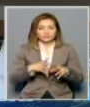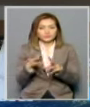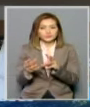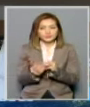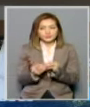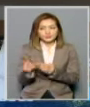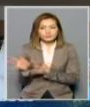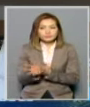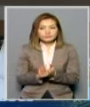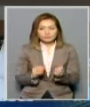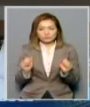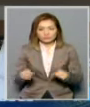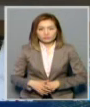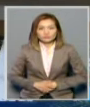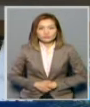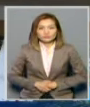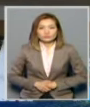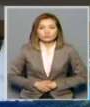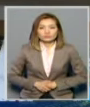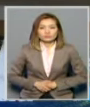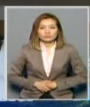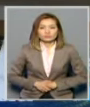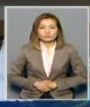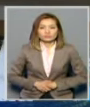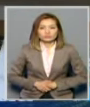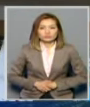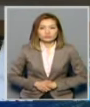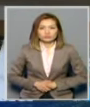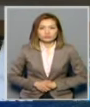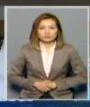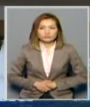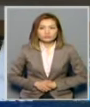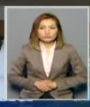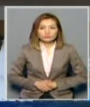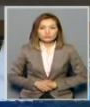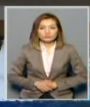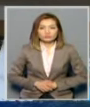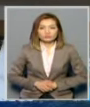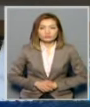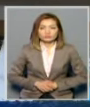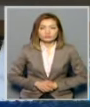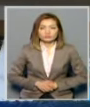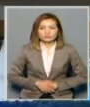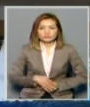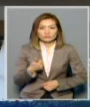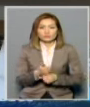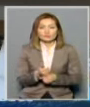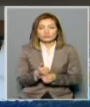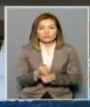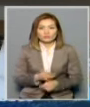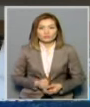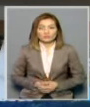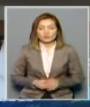барлығына көпшілігі дерлік мыңдаған шәкіртті дайындап шығарған негізгі бас әріппен